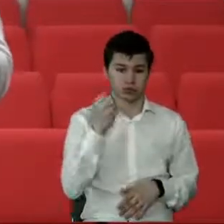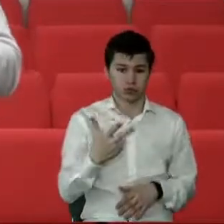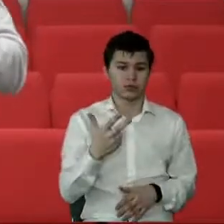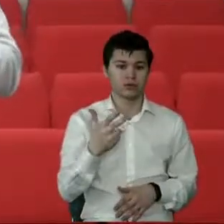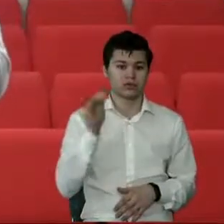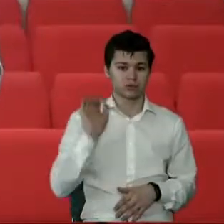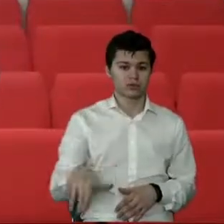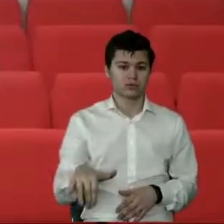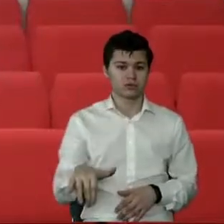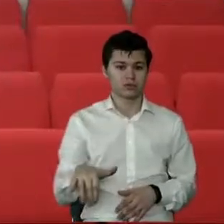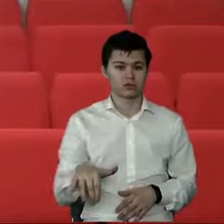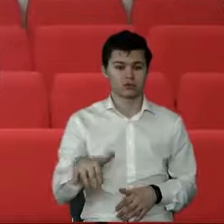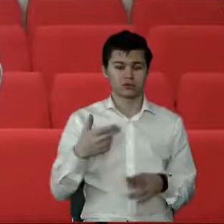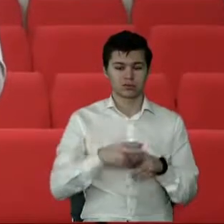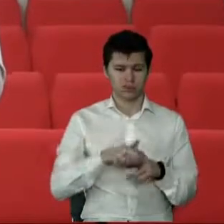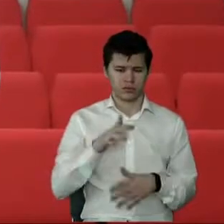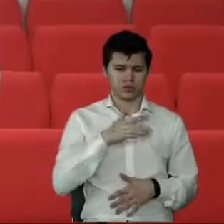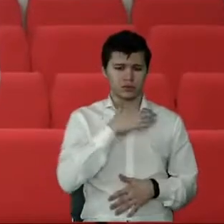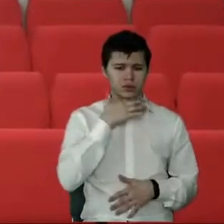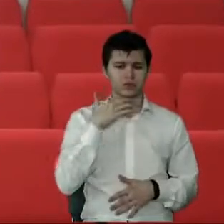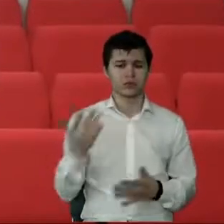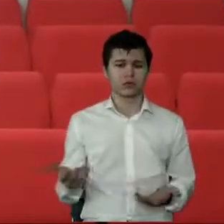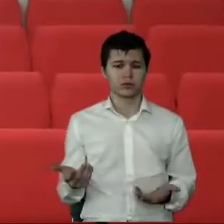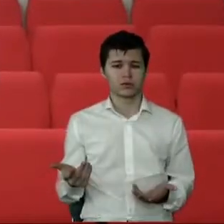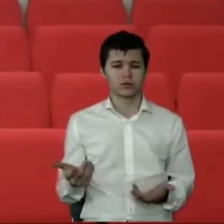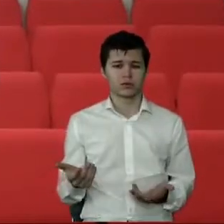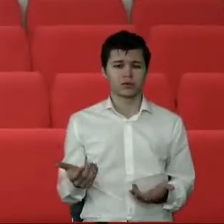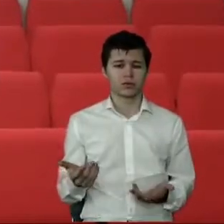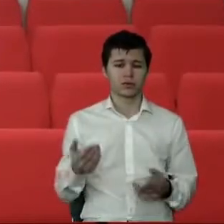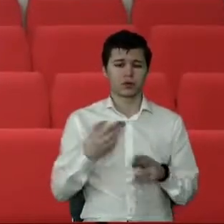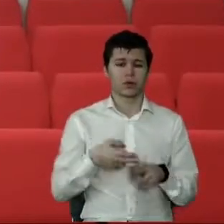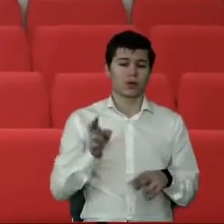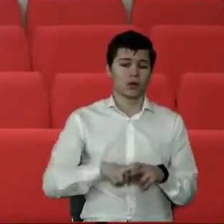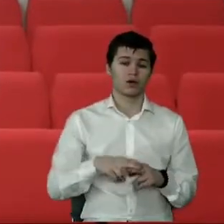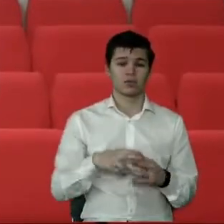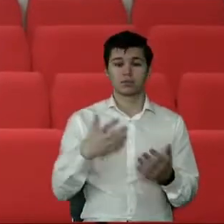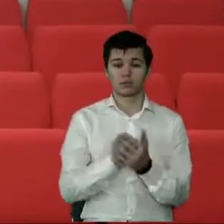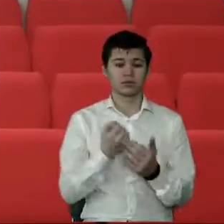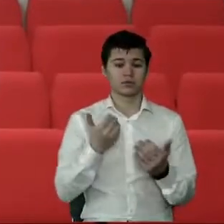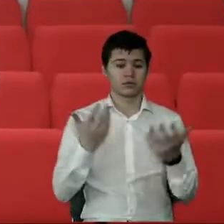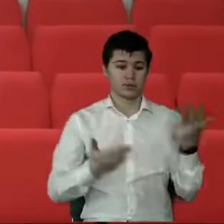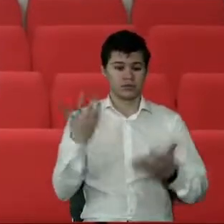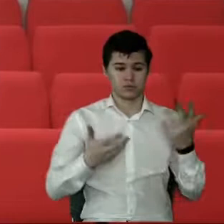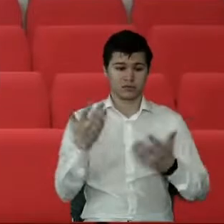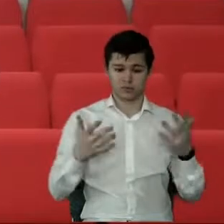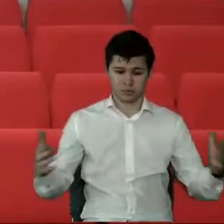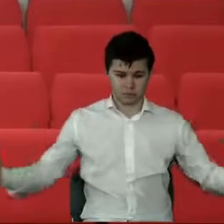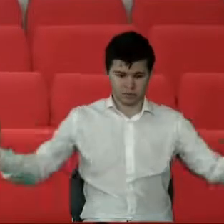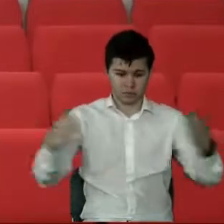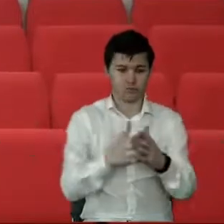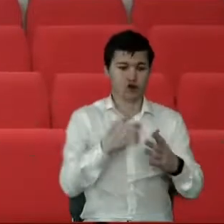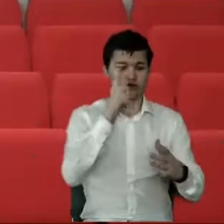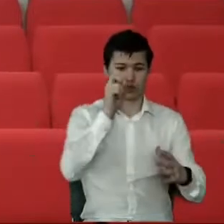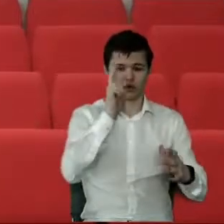Украины на каждого члена церкви приходится порядка 330 человек. это уже довольно-таки много. И